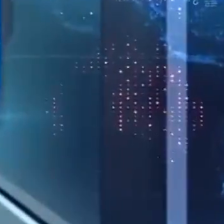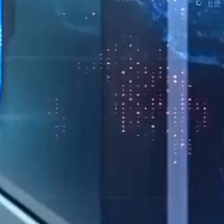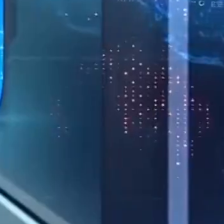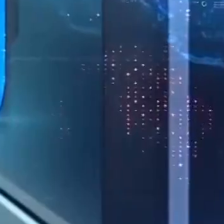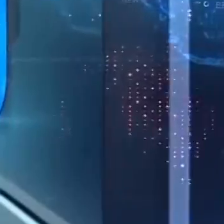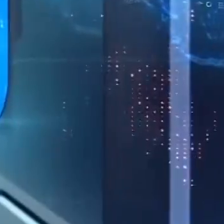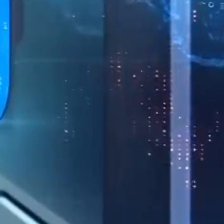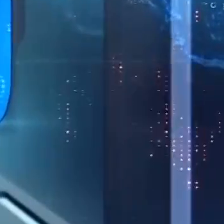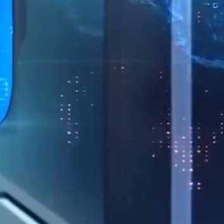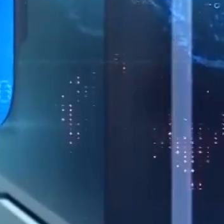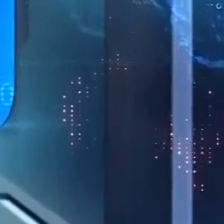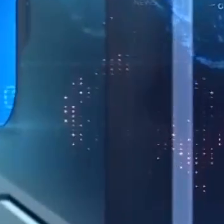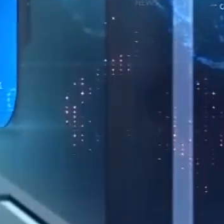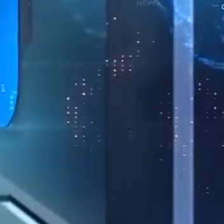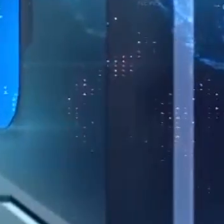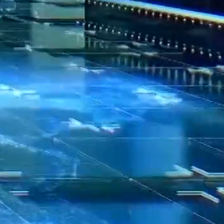тсу